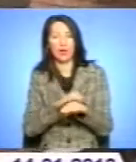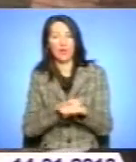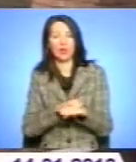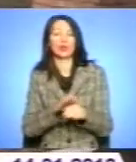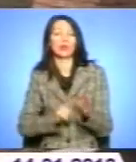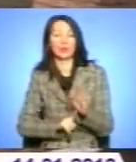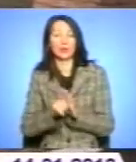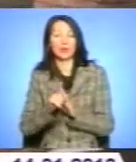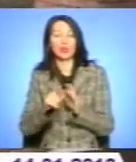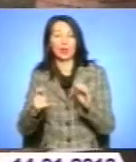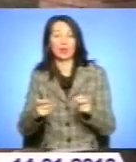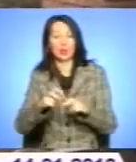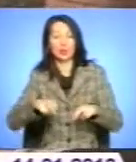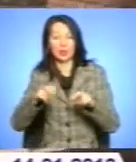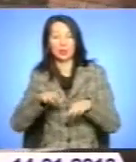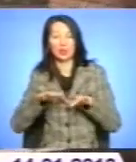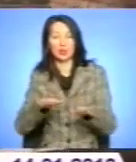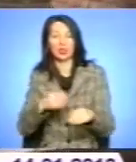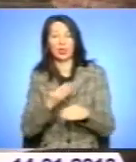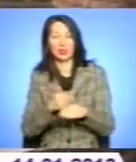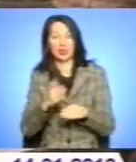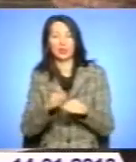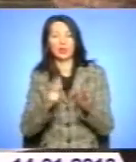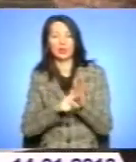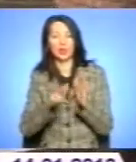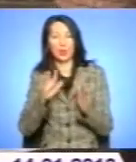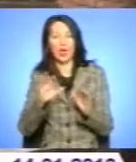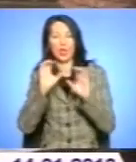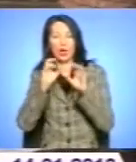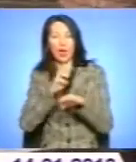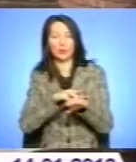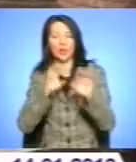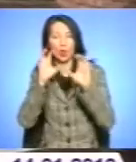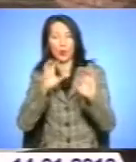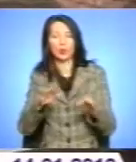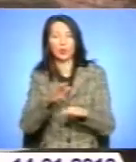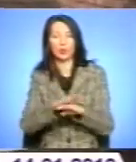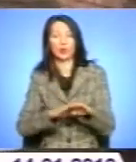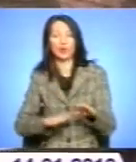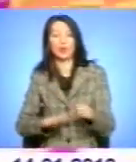за статтею 185 частиною 3 Кримінального кодексу України. Триває розслідування.